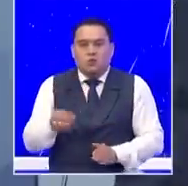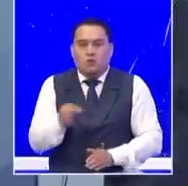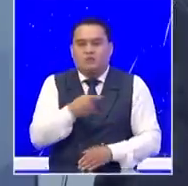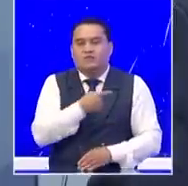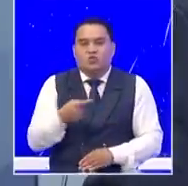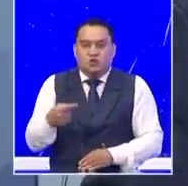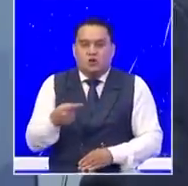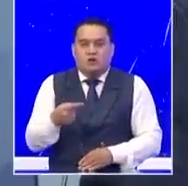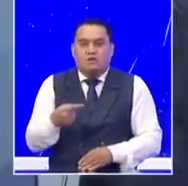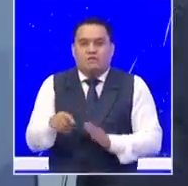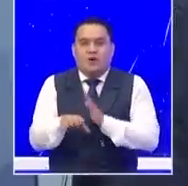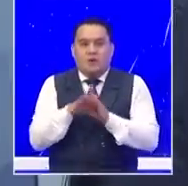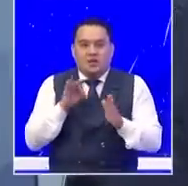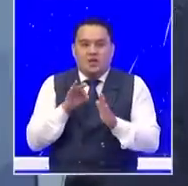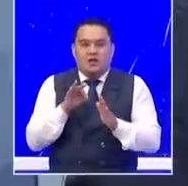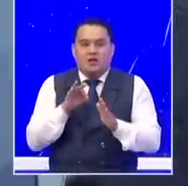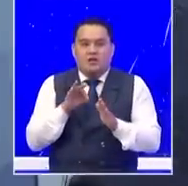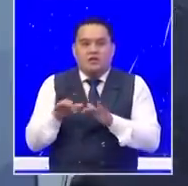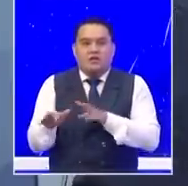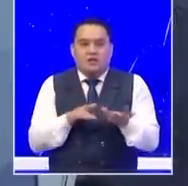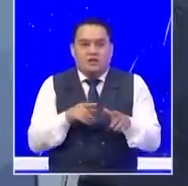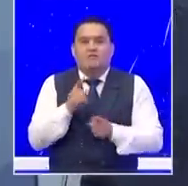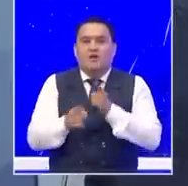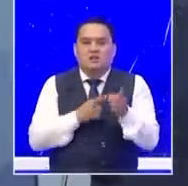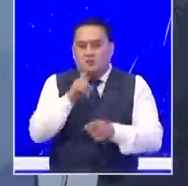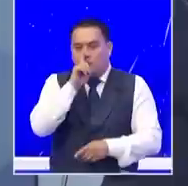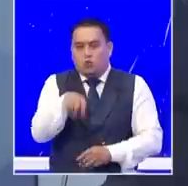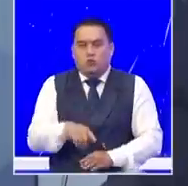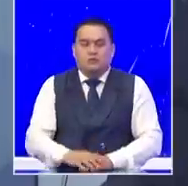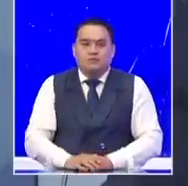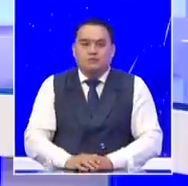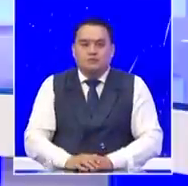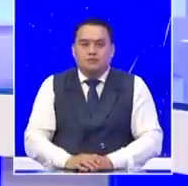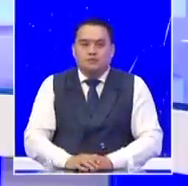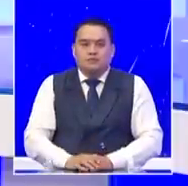течение определенного периода они пока деятельность свою возобновлять не будут.